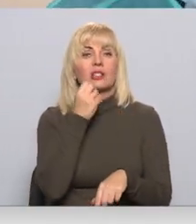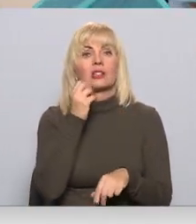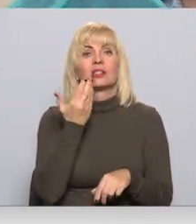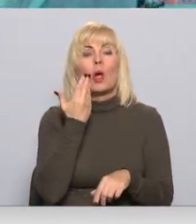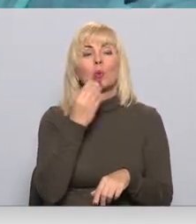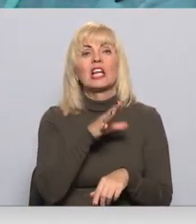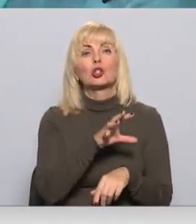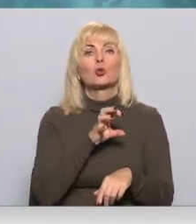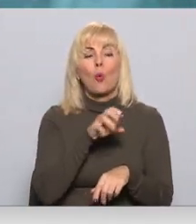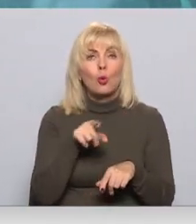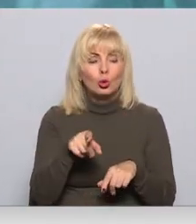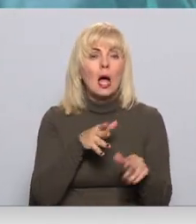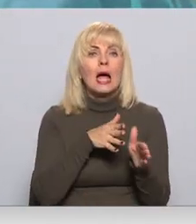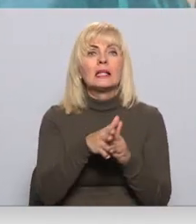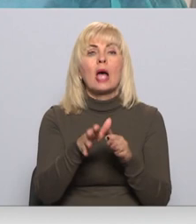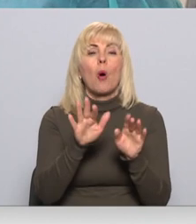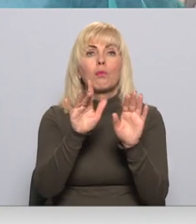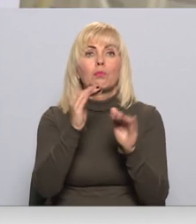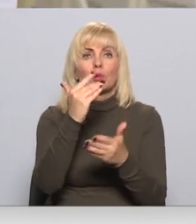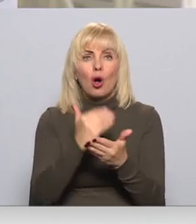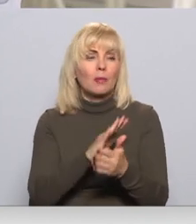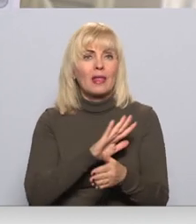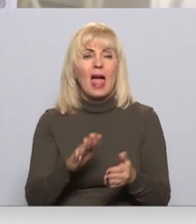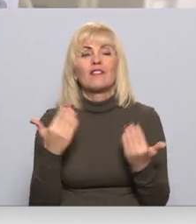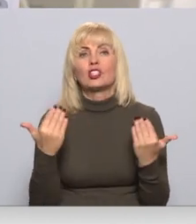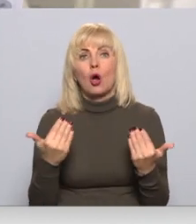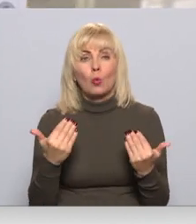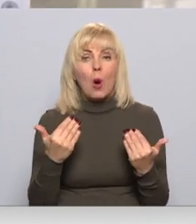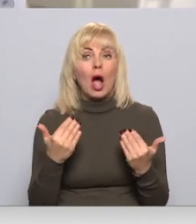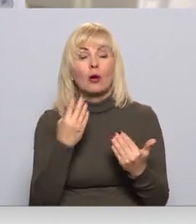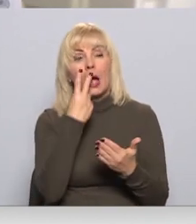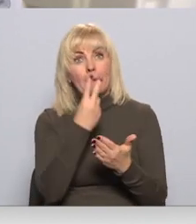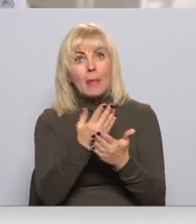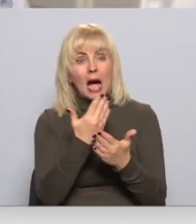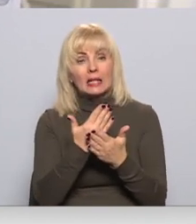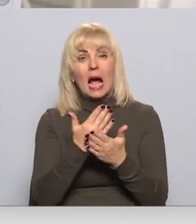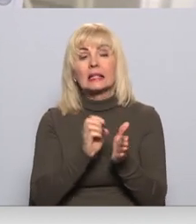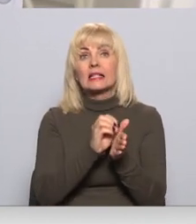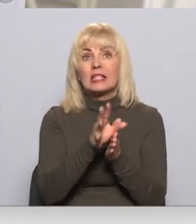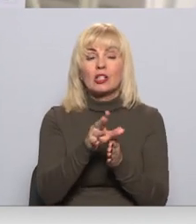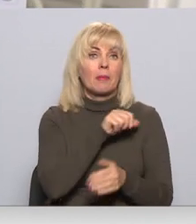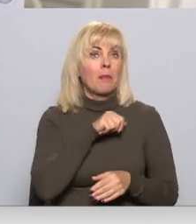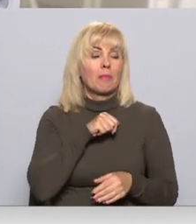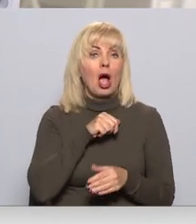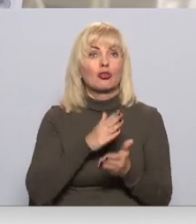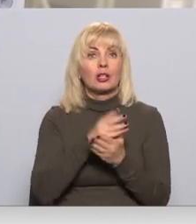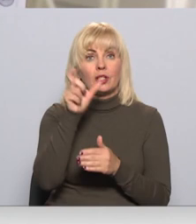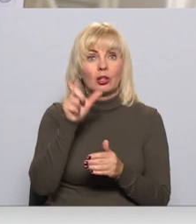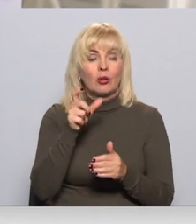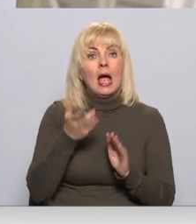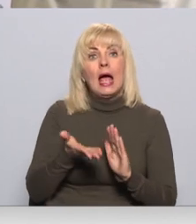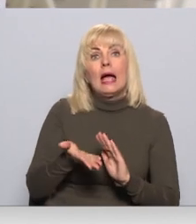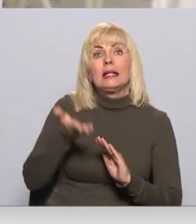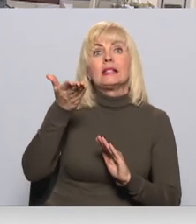tiek darbināti arī caur programmatūru, nevis, teiksim, manuāli. Datu attēlošanas sistēma ļauj ķirurgam pašam izcelt svarīgāko